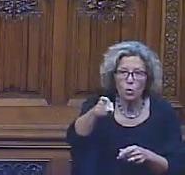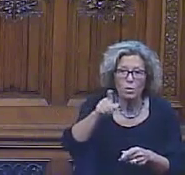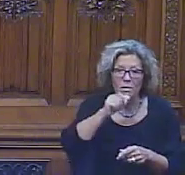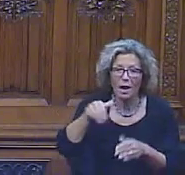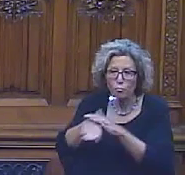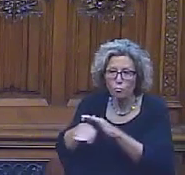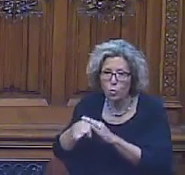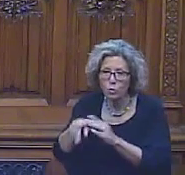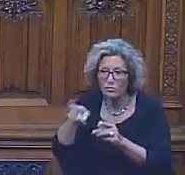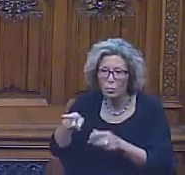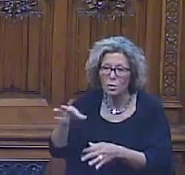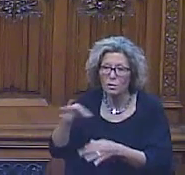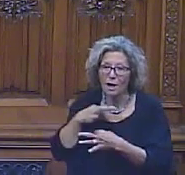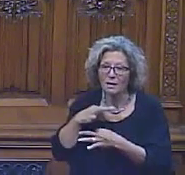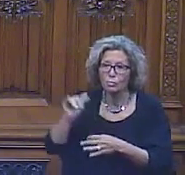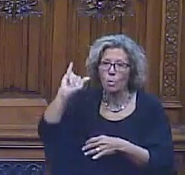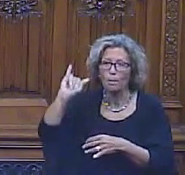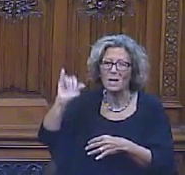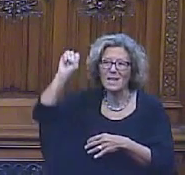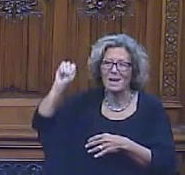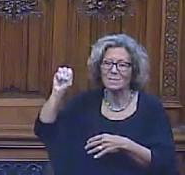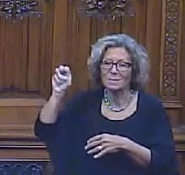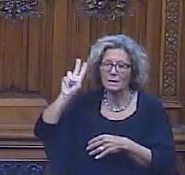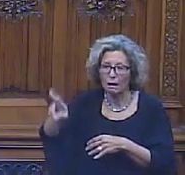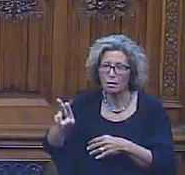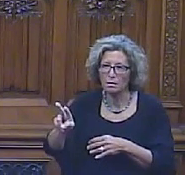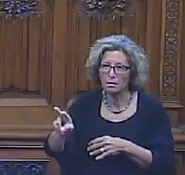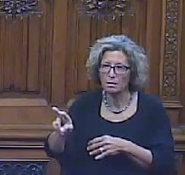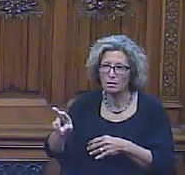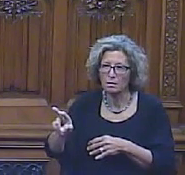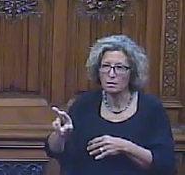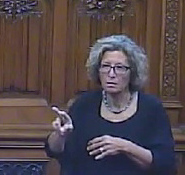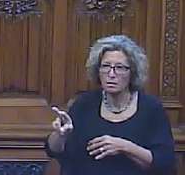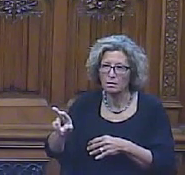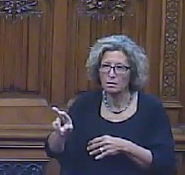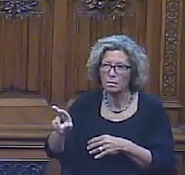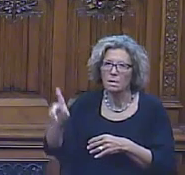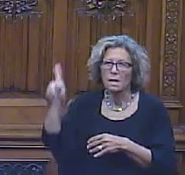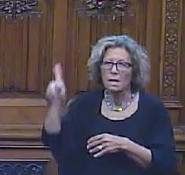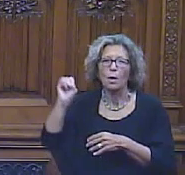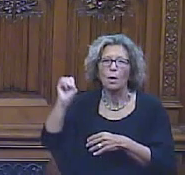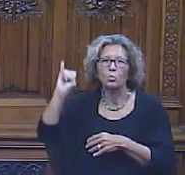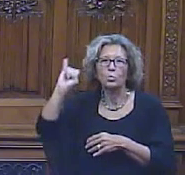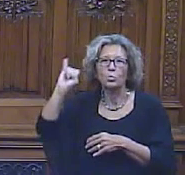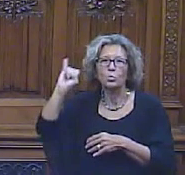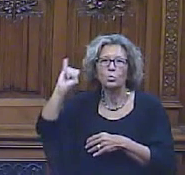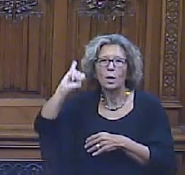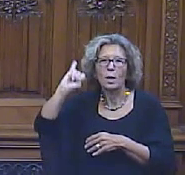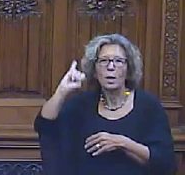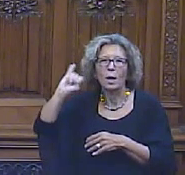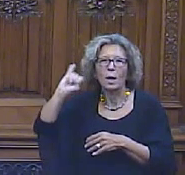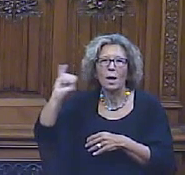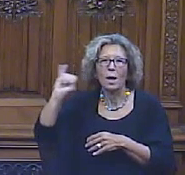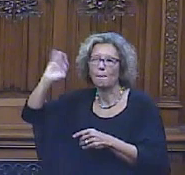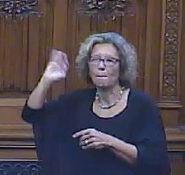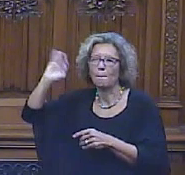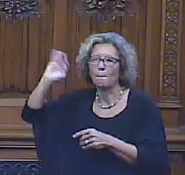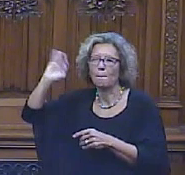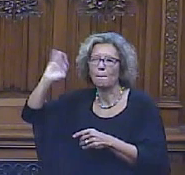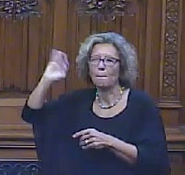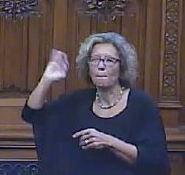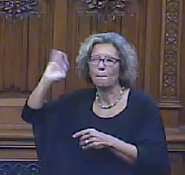Flüchtlinge? Ja, weil man Angst vor dem IS hat. Ja. Saudi-Arabien nimmt keine Flüchtlinge aus dem Raum und man ist wahrscheinlich